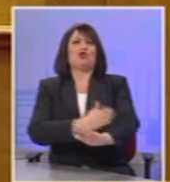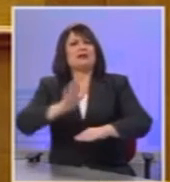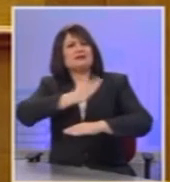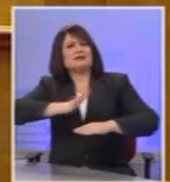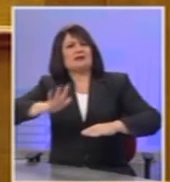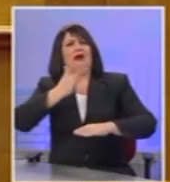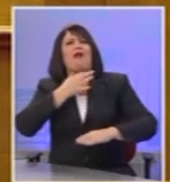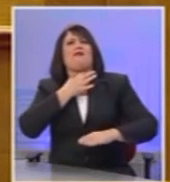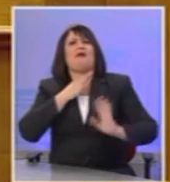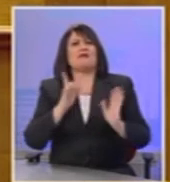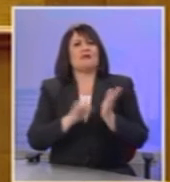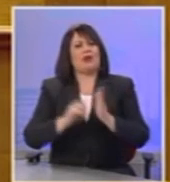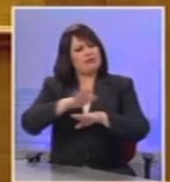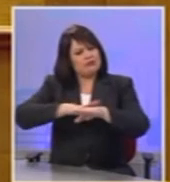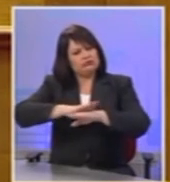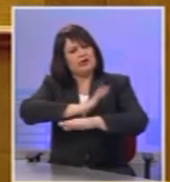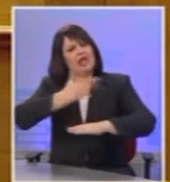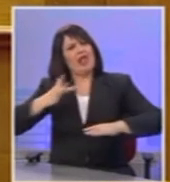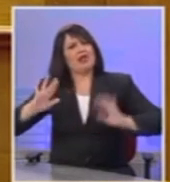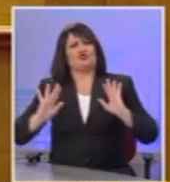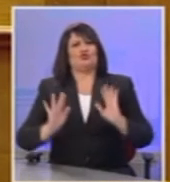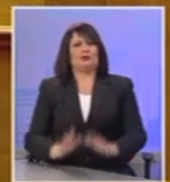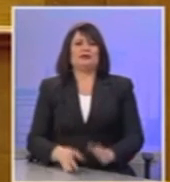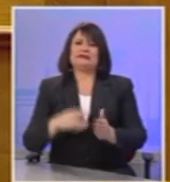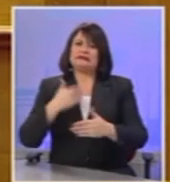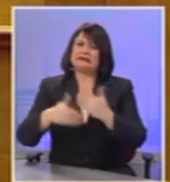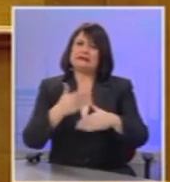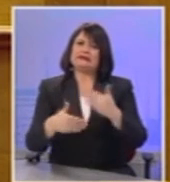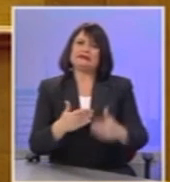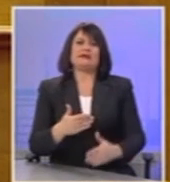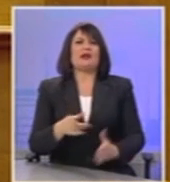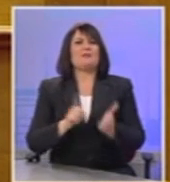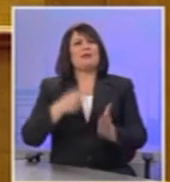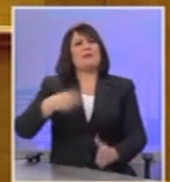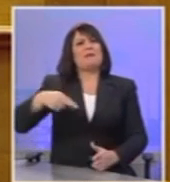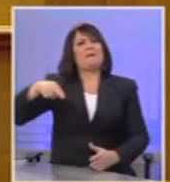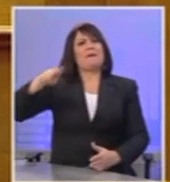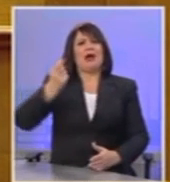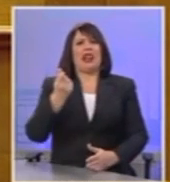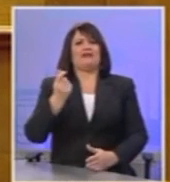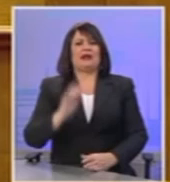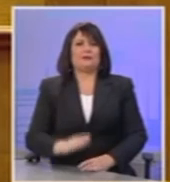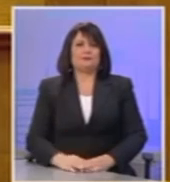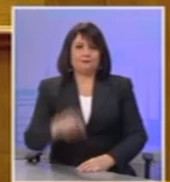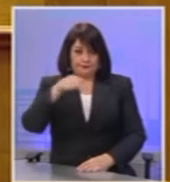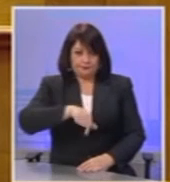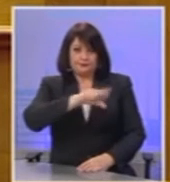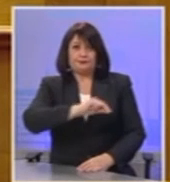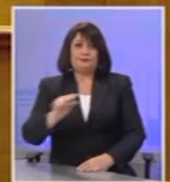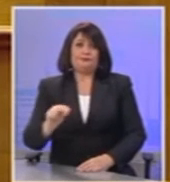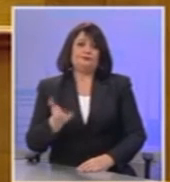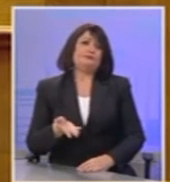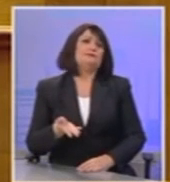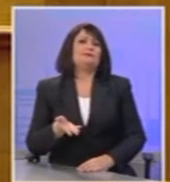χρήσιμη, ότι δεν πρέπει να αλλάξει και θα πρέπει σιγά σιγά χρόνο με το χρόνο να αυξάνεται. Και έτσι γίνεται και εδώ.